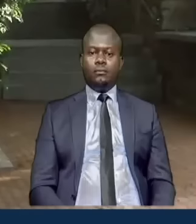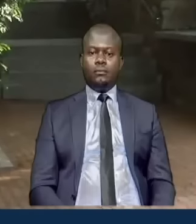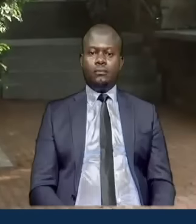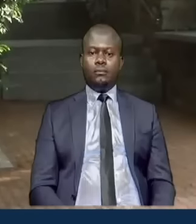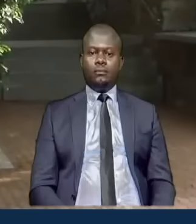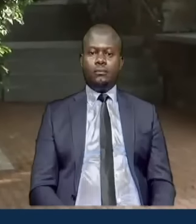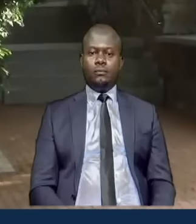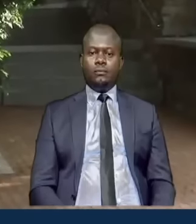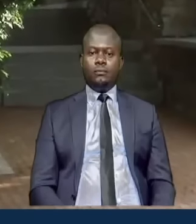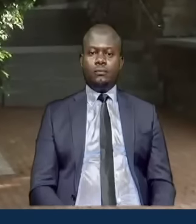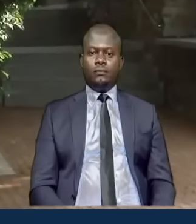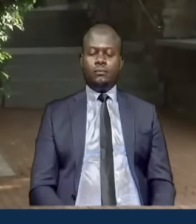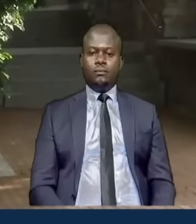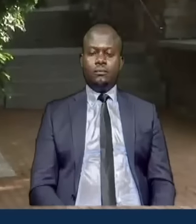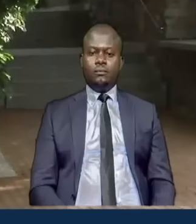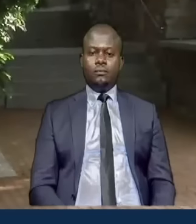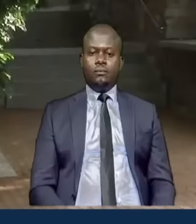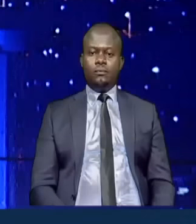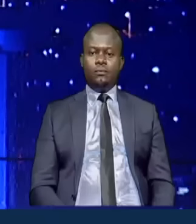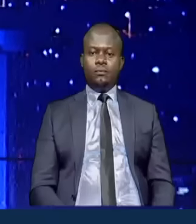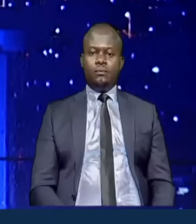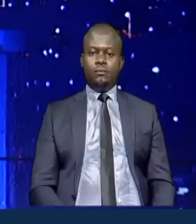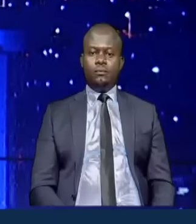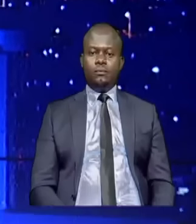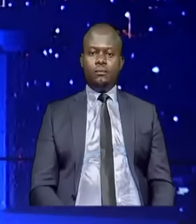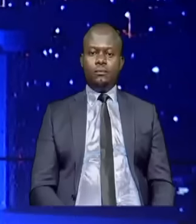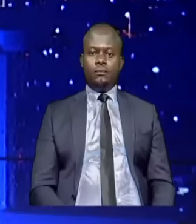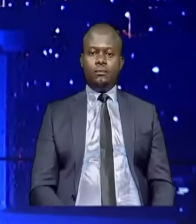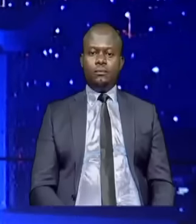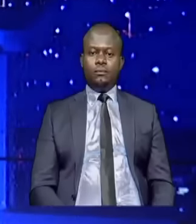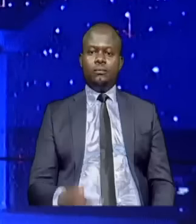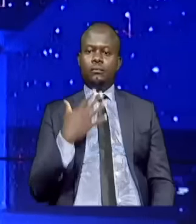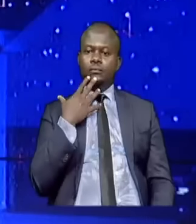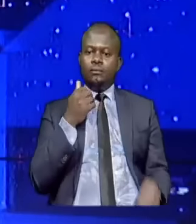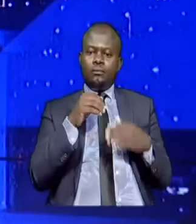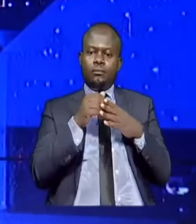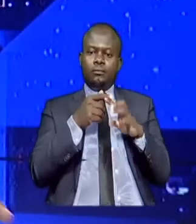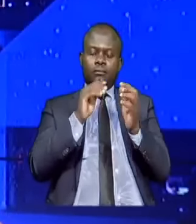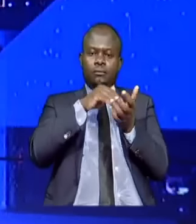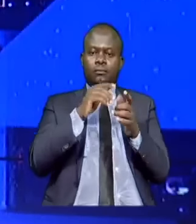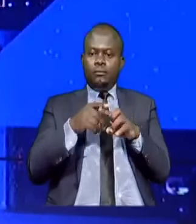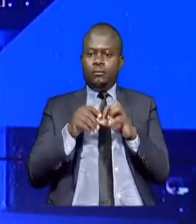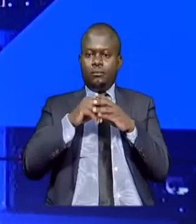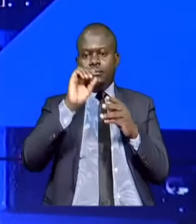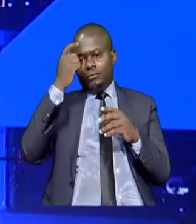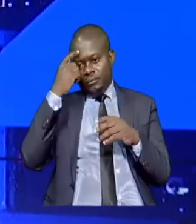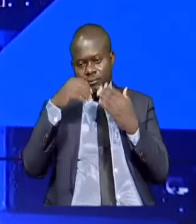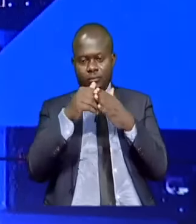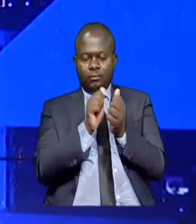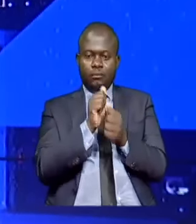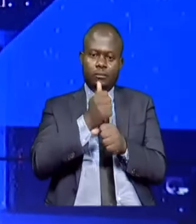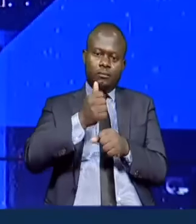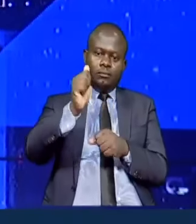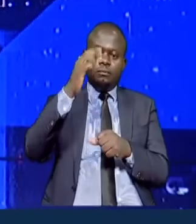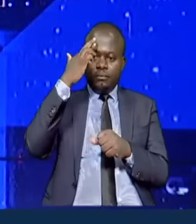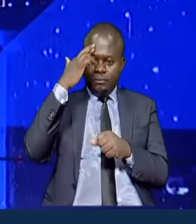government of Rwanda has this memorial that... Kuri wa gatanu kandi ibigo bitandukanye birimo ibya leta n'ibyingenga